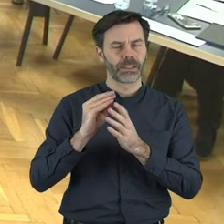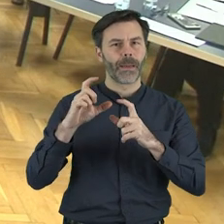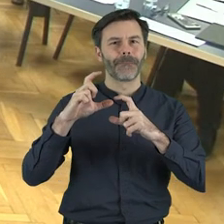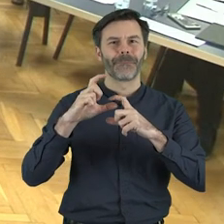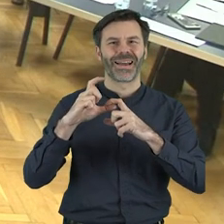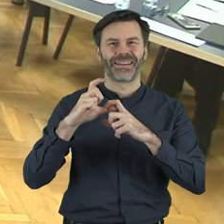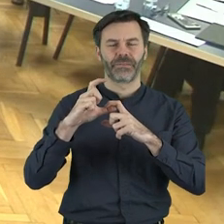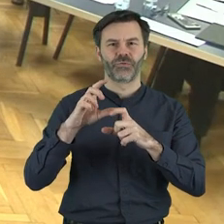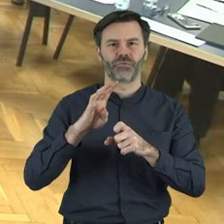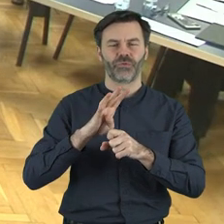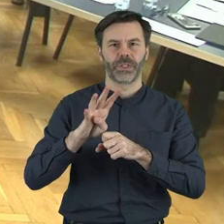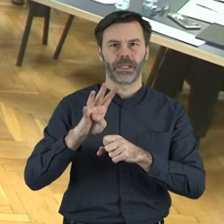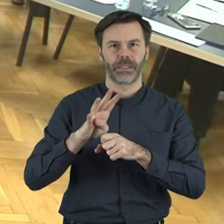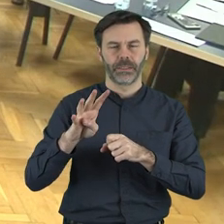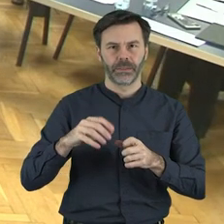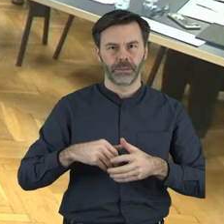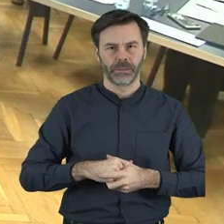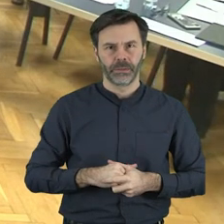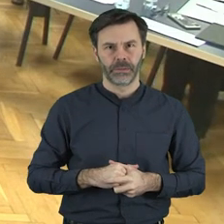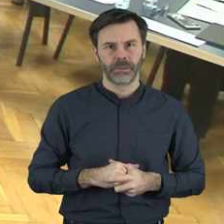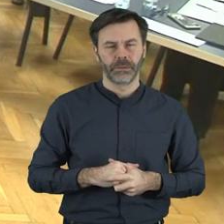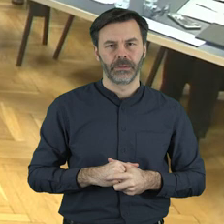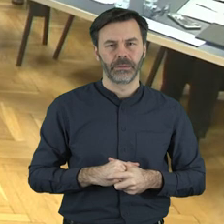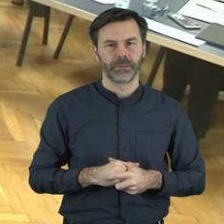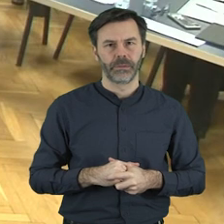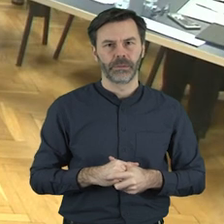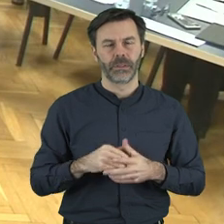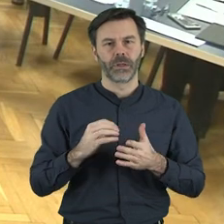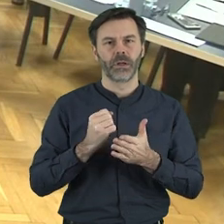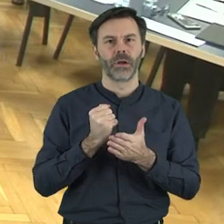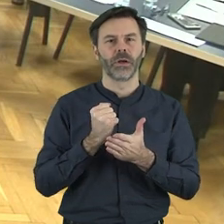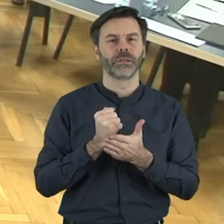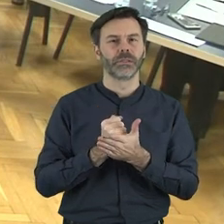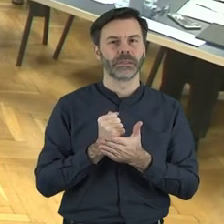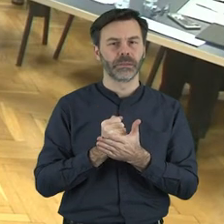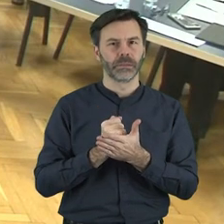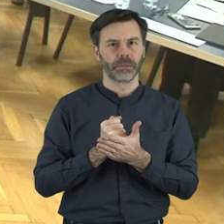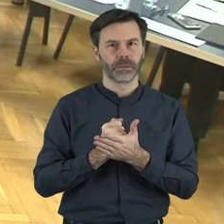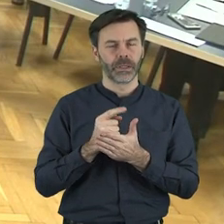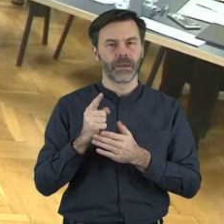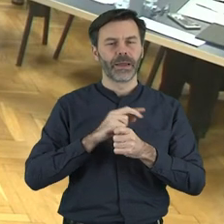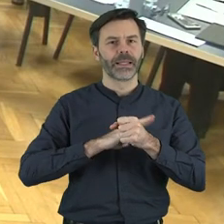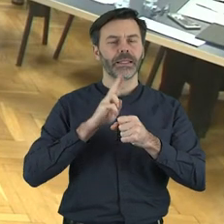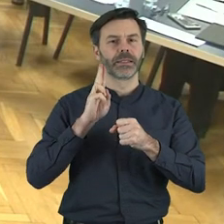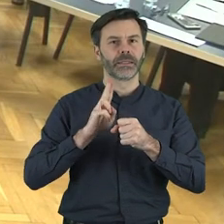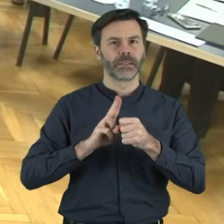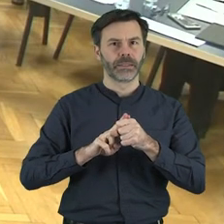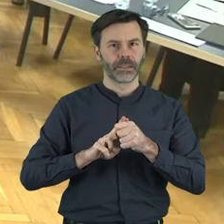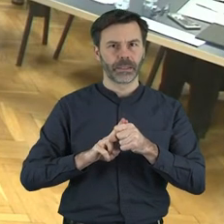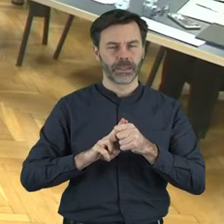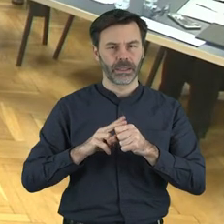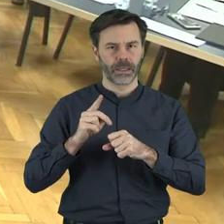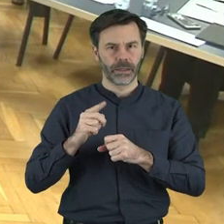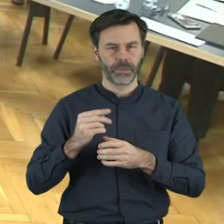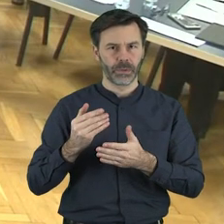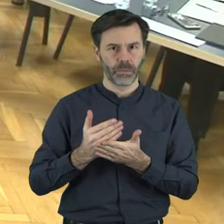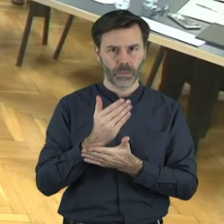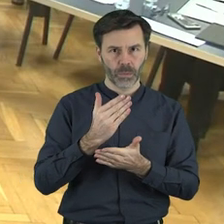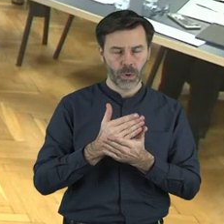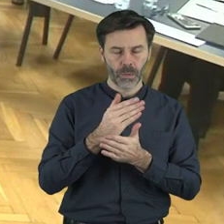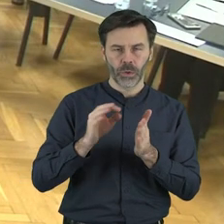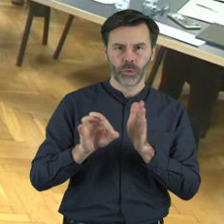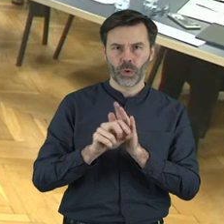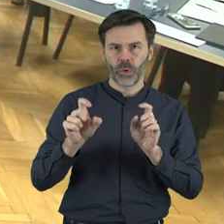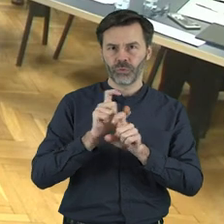w sprawie o przyznanie pomocy wstrzymuje bieg terminu rozpatrywania wniosku o przyznanie pomocy do czasu wykonania przez wnioskodawcę tych czynności. Odnosząc się do